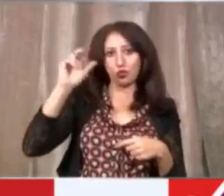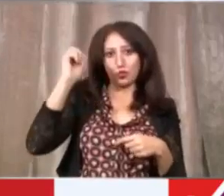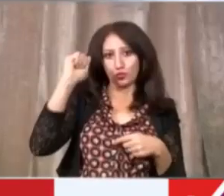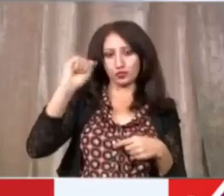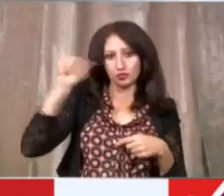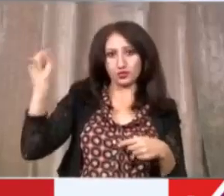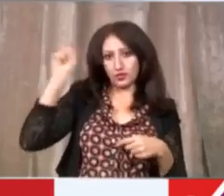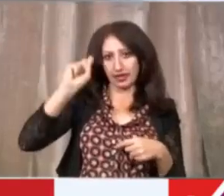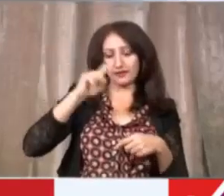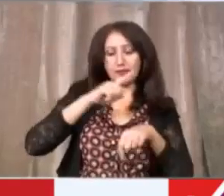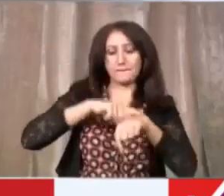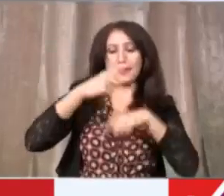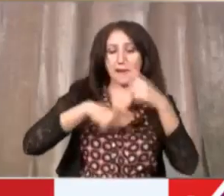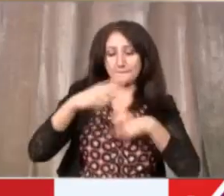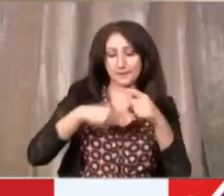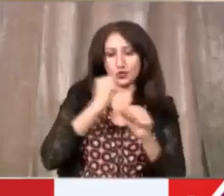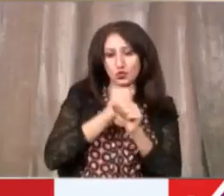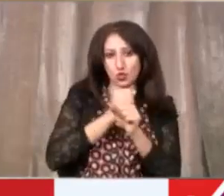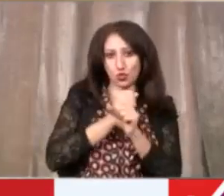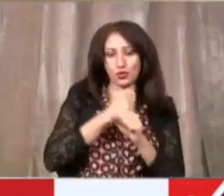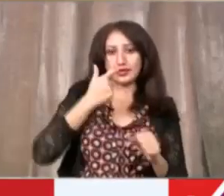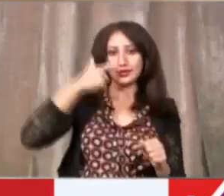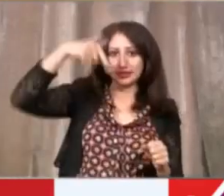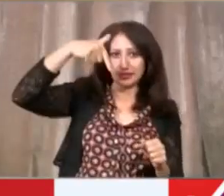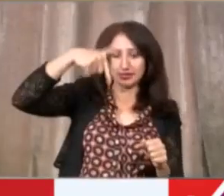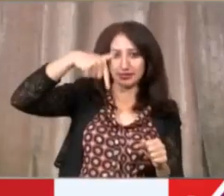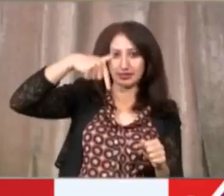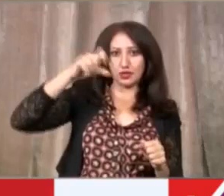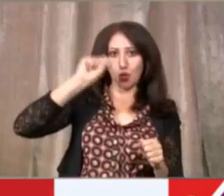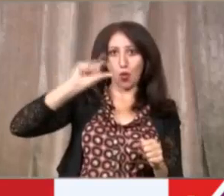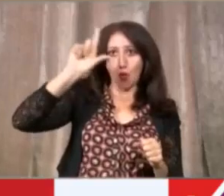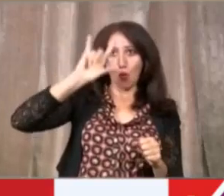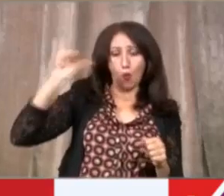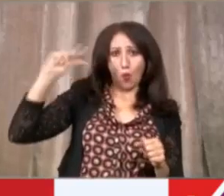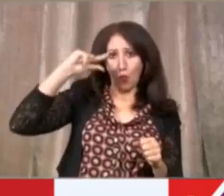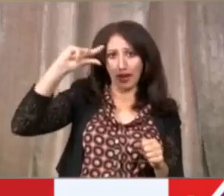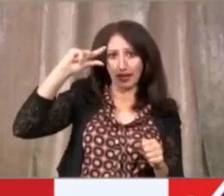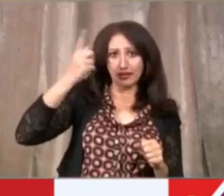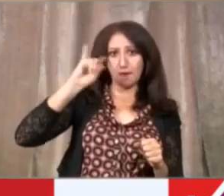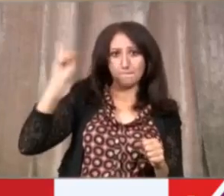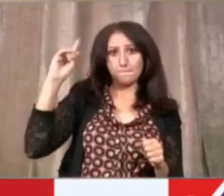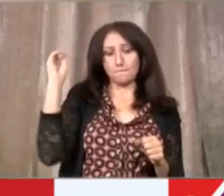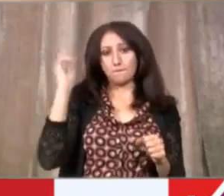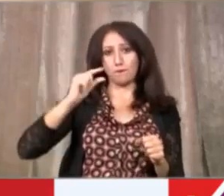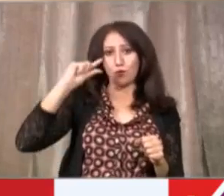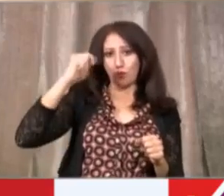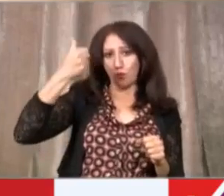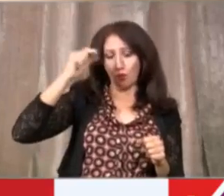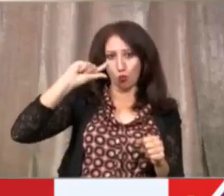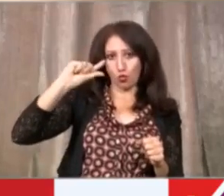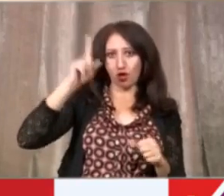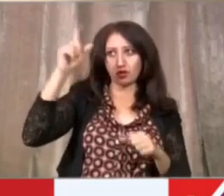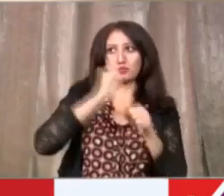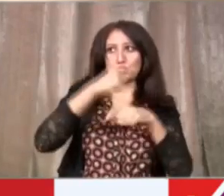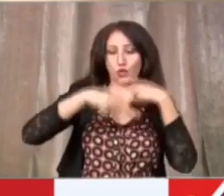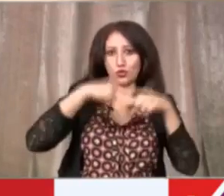لاجتماع مدته وهنا الفرق ما بين اكتمال المده قعدوا ست سنين اما وليد بيه ومراد بيه استكمال فانا